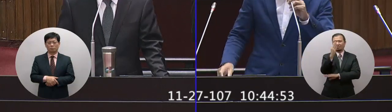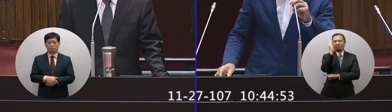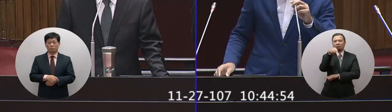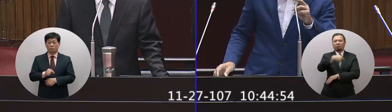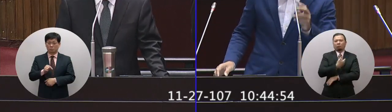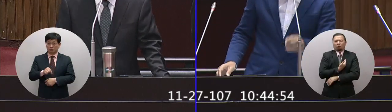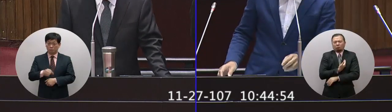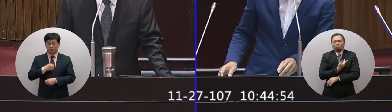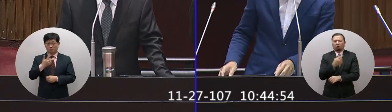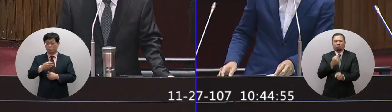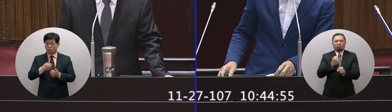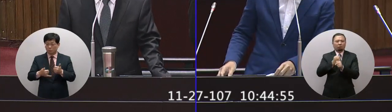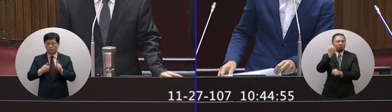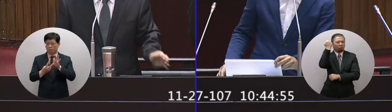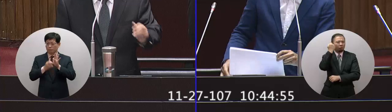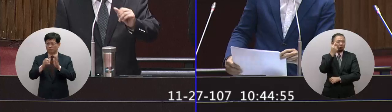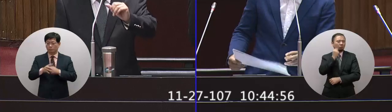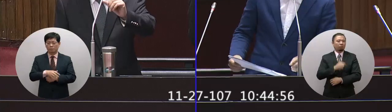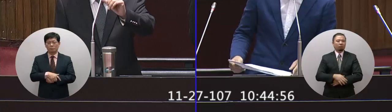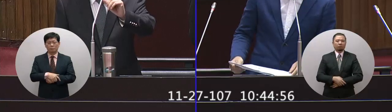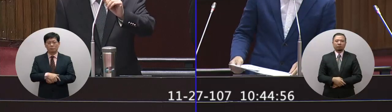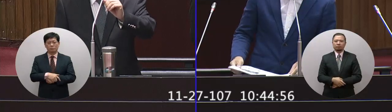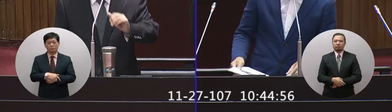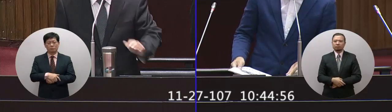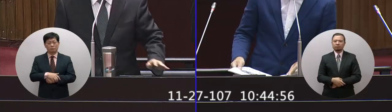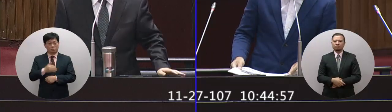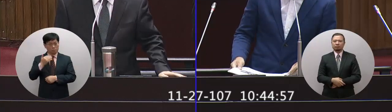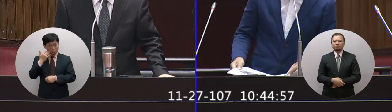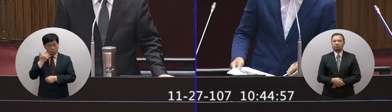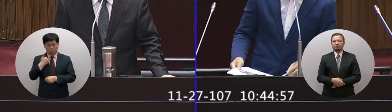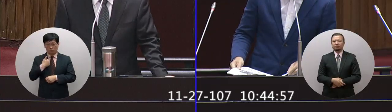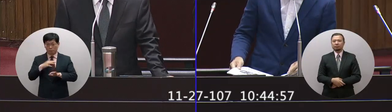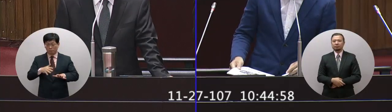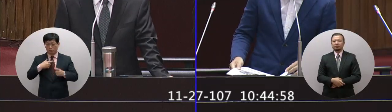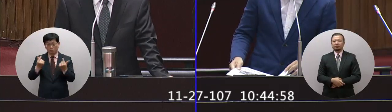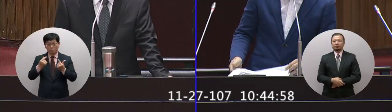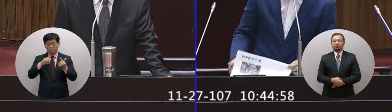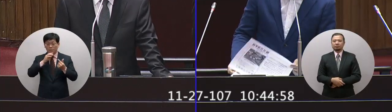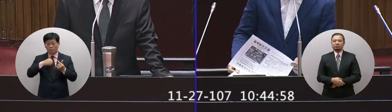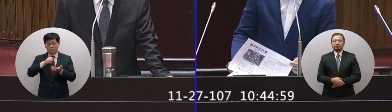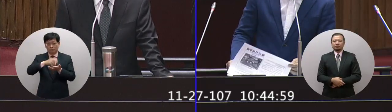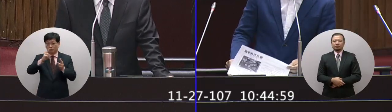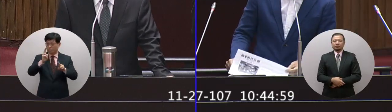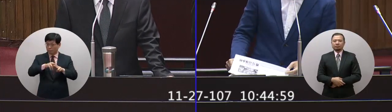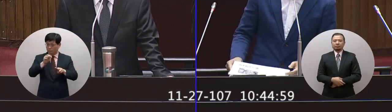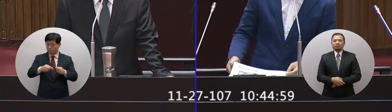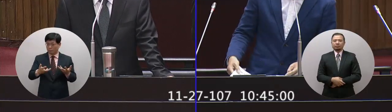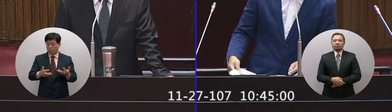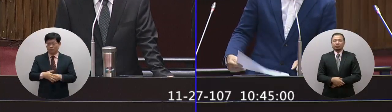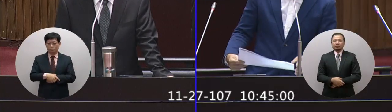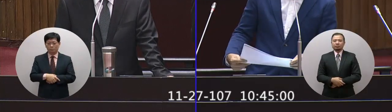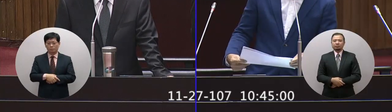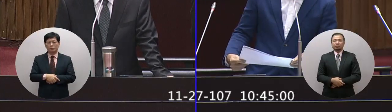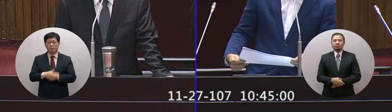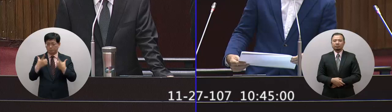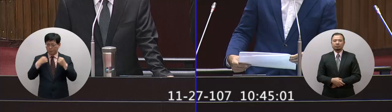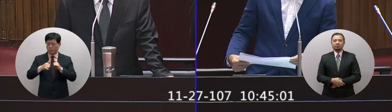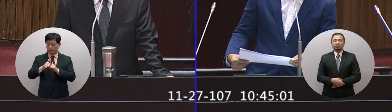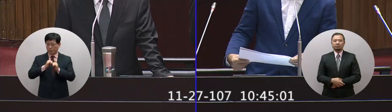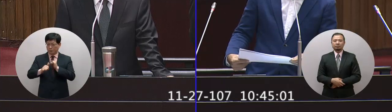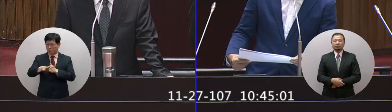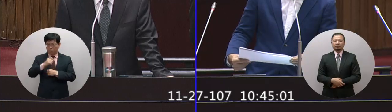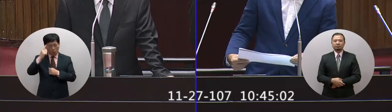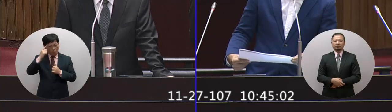个徐委员是这样的，就是说，我们就飞核家园很难得得到社会的共